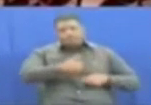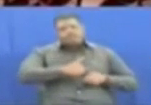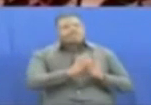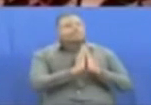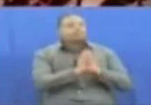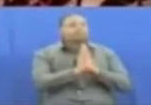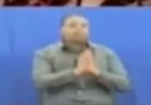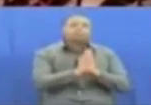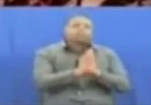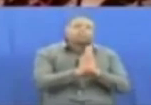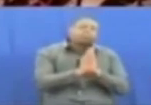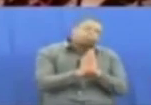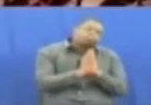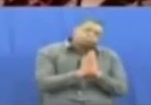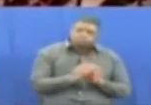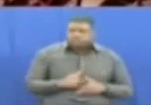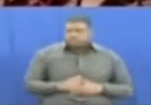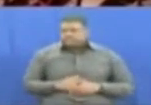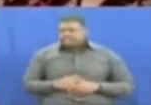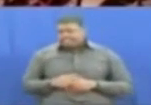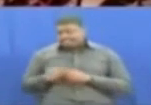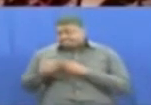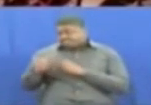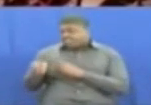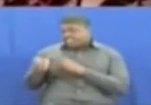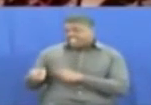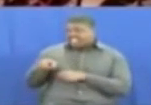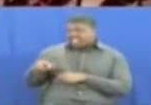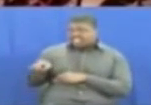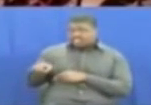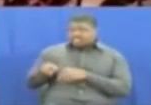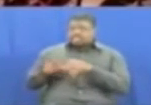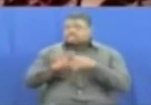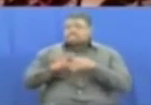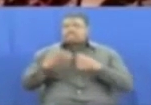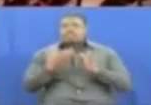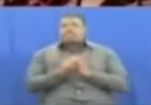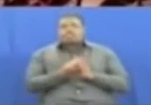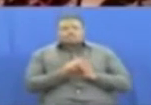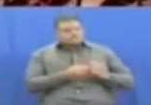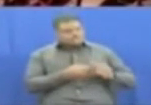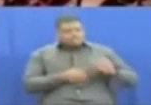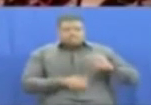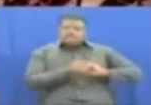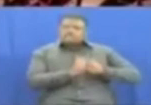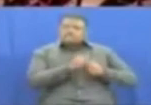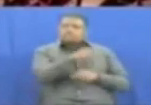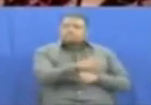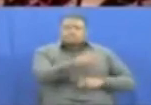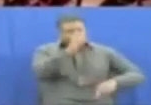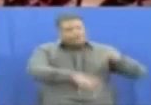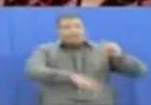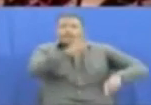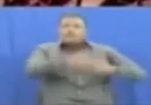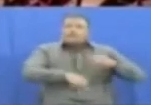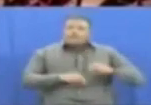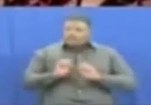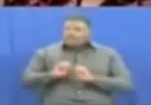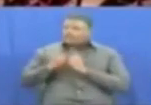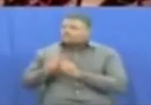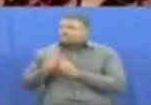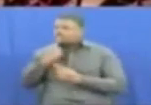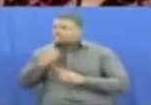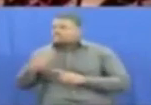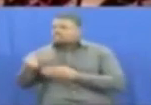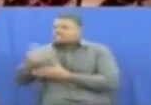Kimsingi ni vita ambayo lazima kwa pamoja kama taifa tushirikiane kwa pamoja kupambana na tatizo hili. Lakini kama kwa